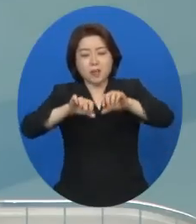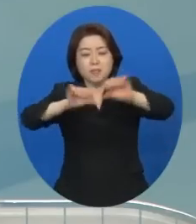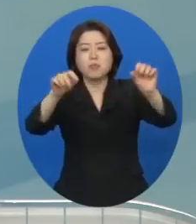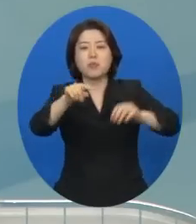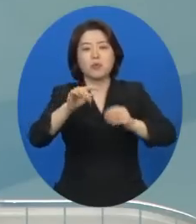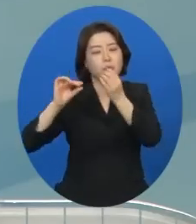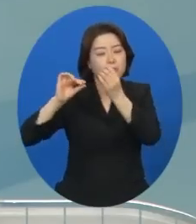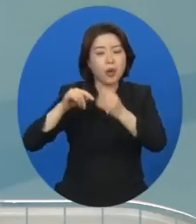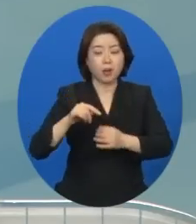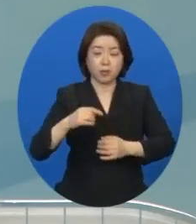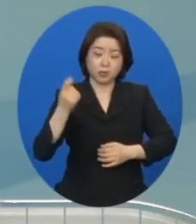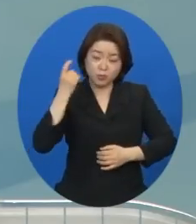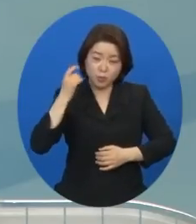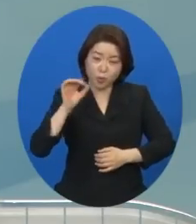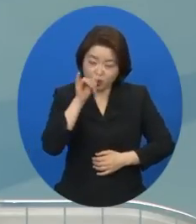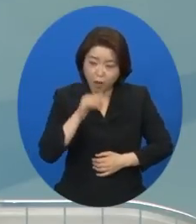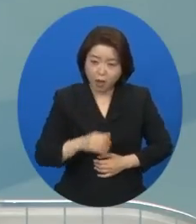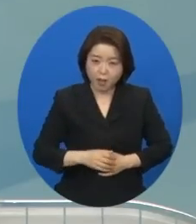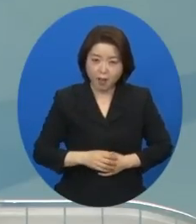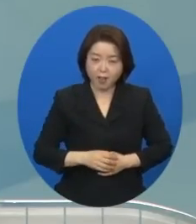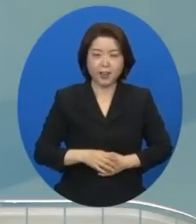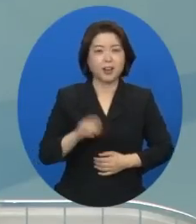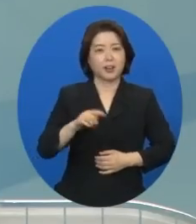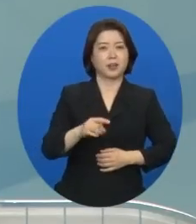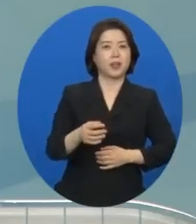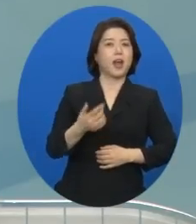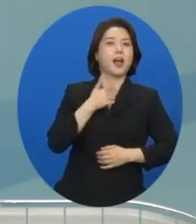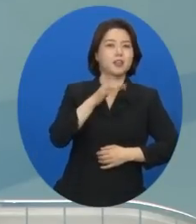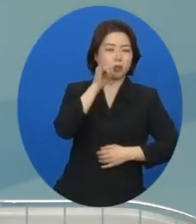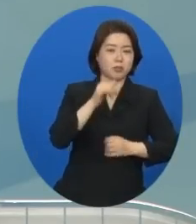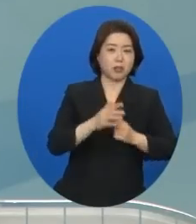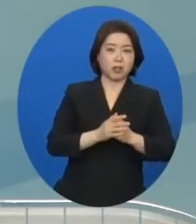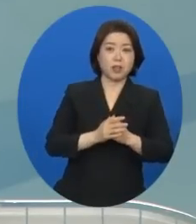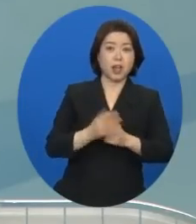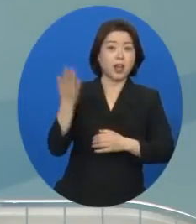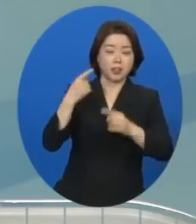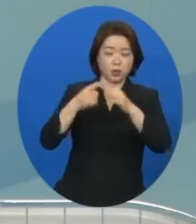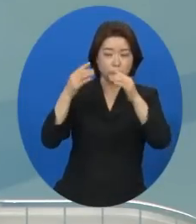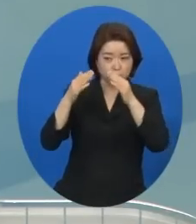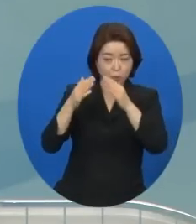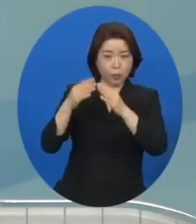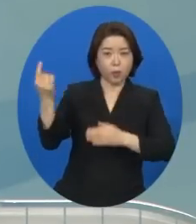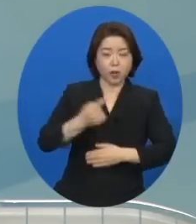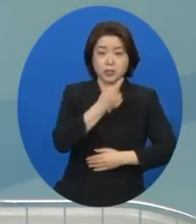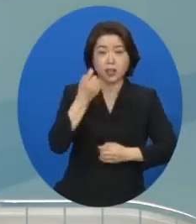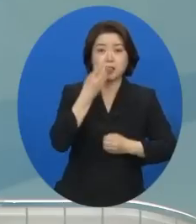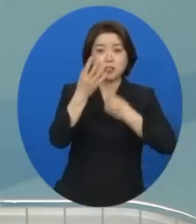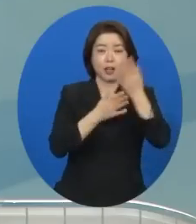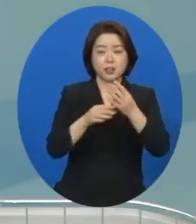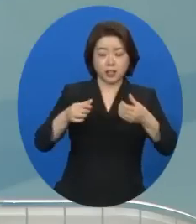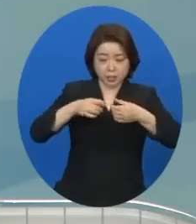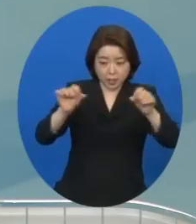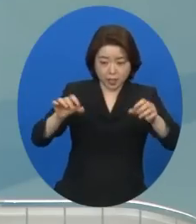플룻을 우리 교회에 와서 간증할 때 그 플룻으로 연주도 했었죠.